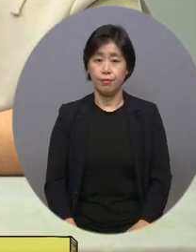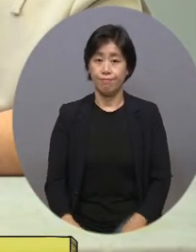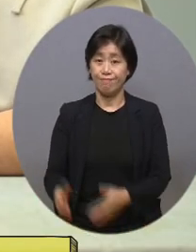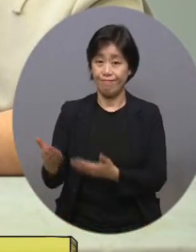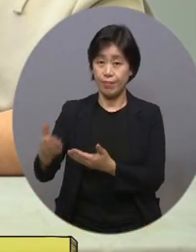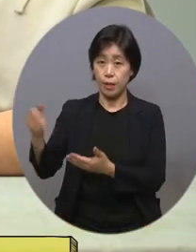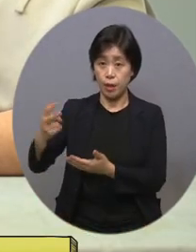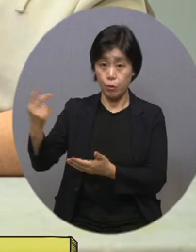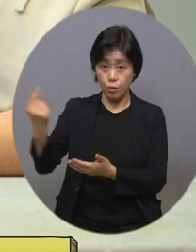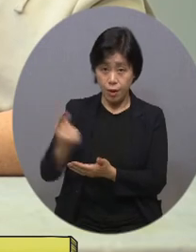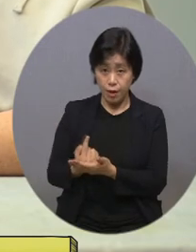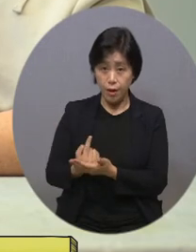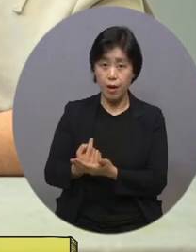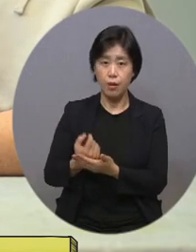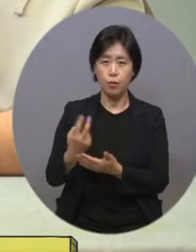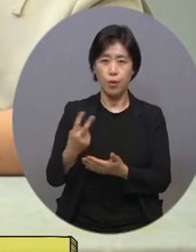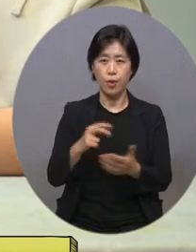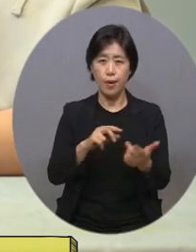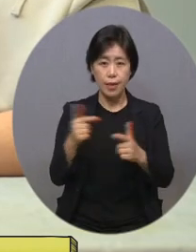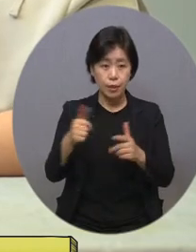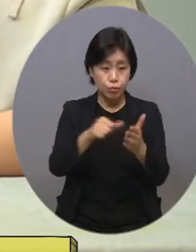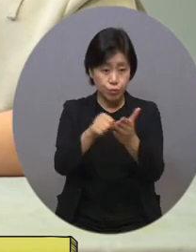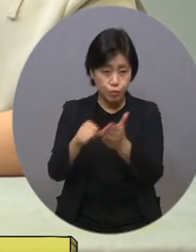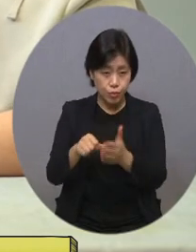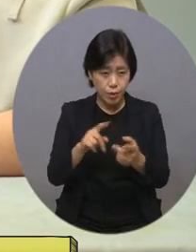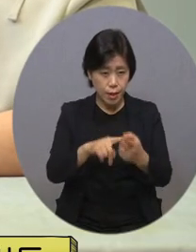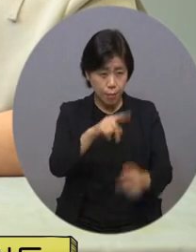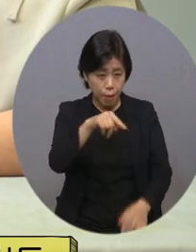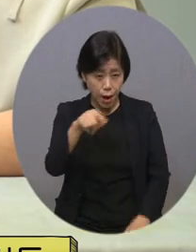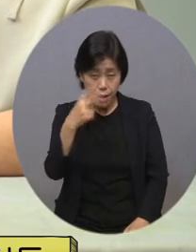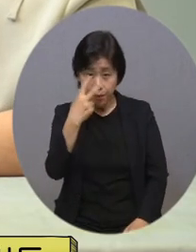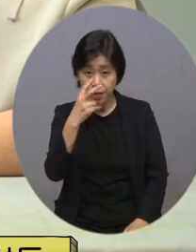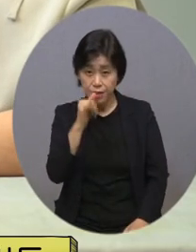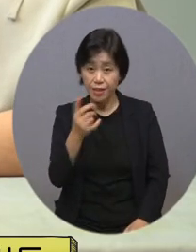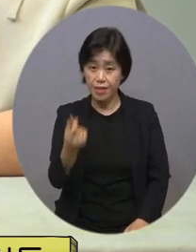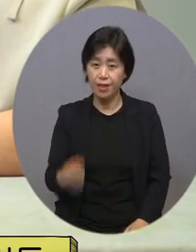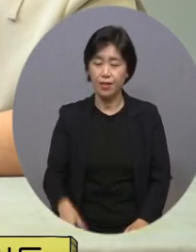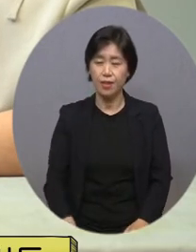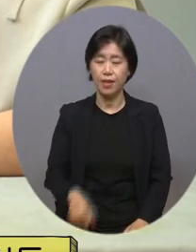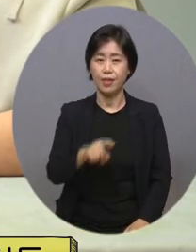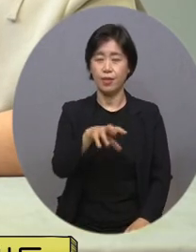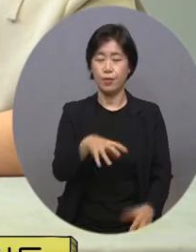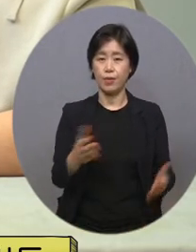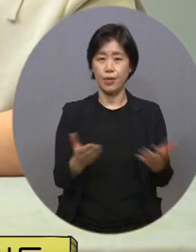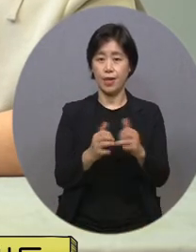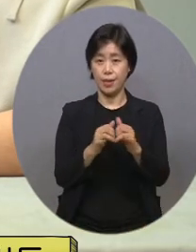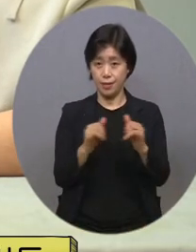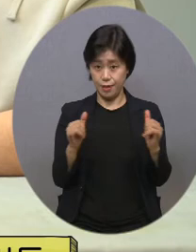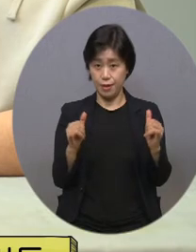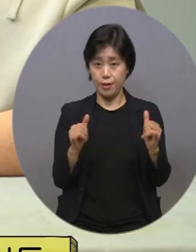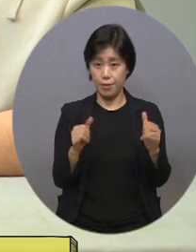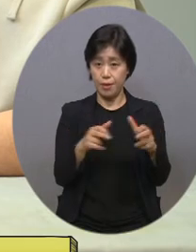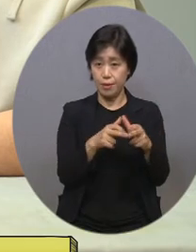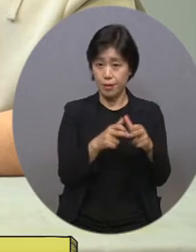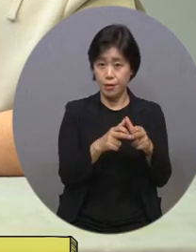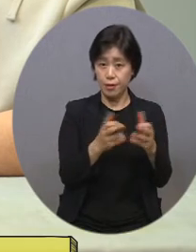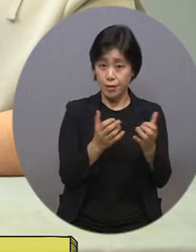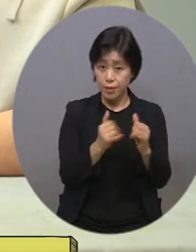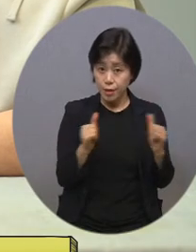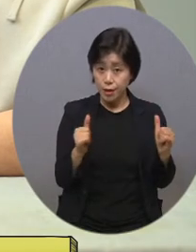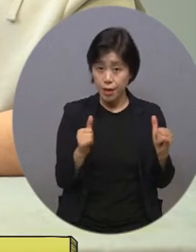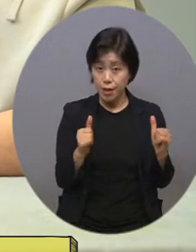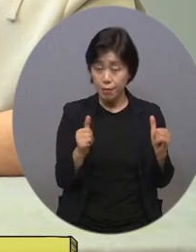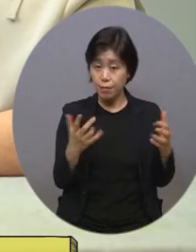오셔서 상품 체킹도 하시고 그런 업무를 보고 계시는데 그러면 여기서 이제 일하시는 이제 장애인 직원분들이랑도